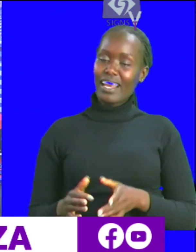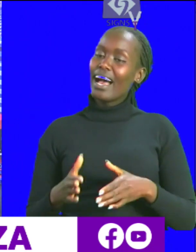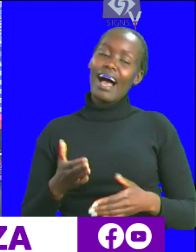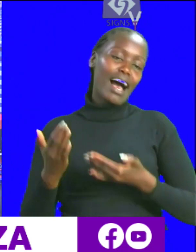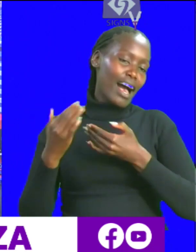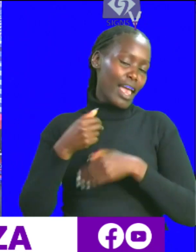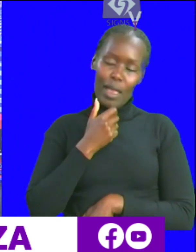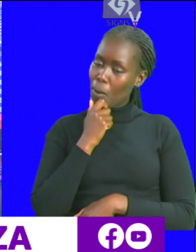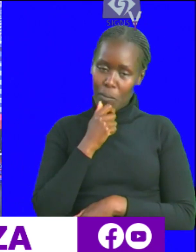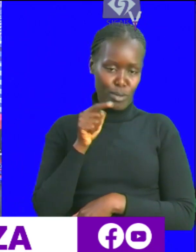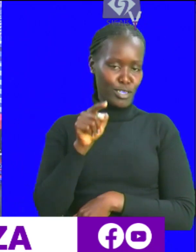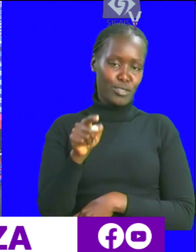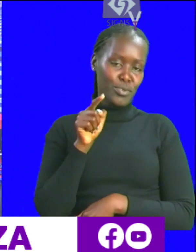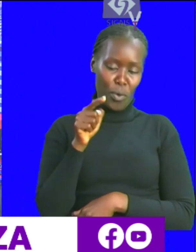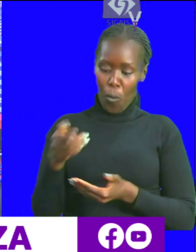it's all fun.